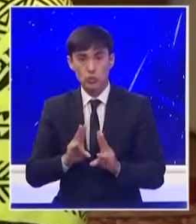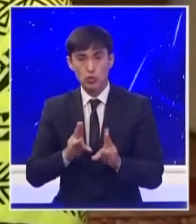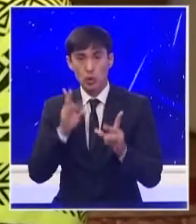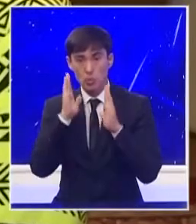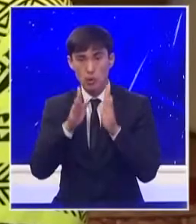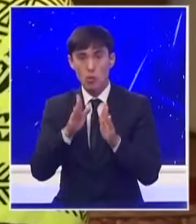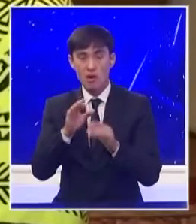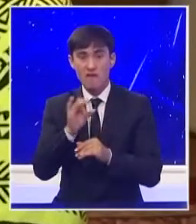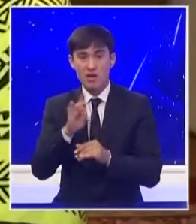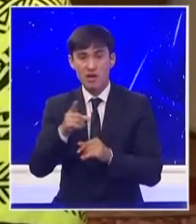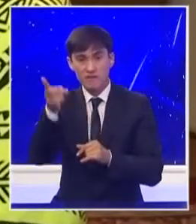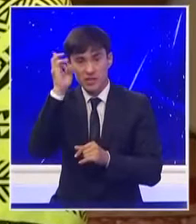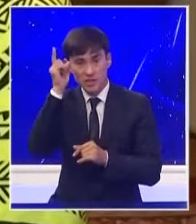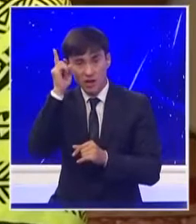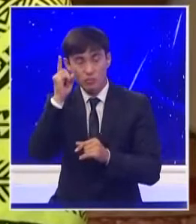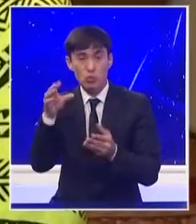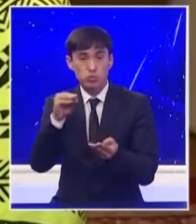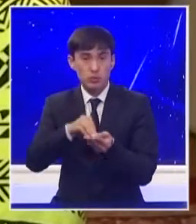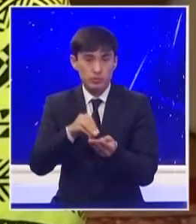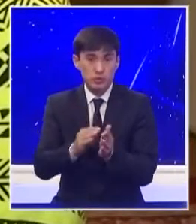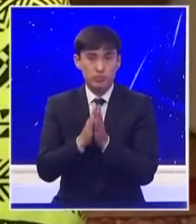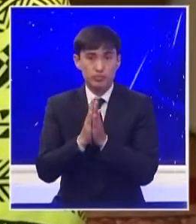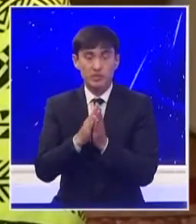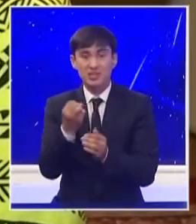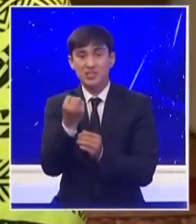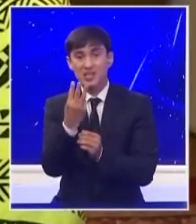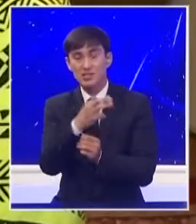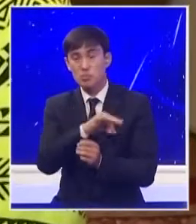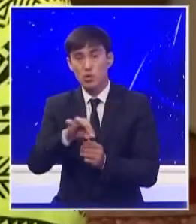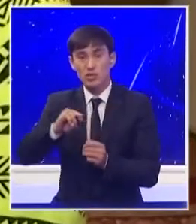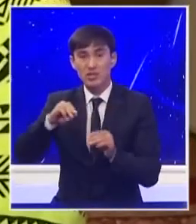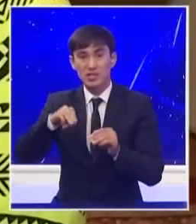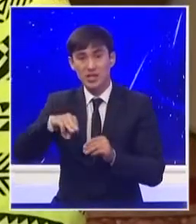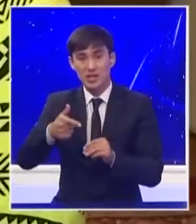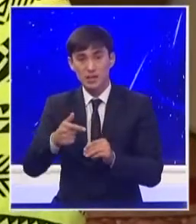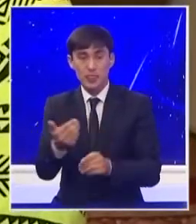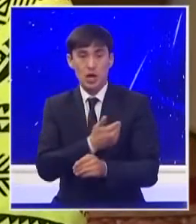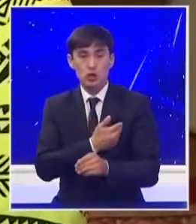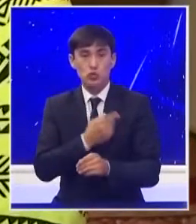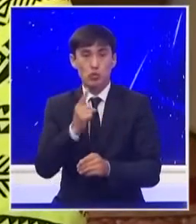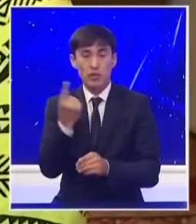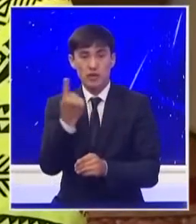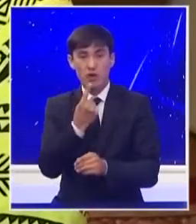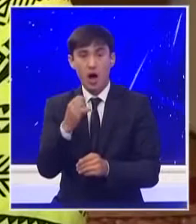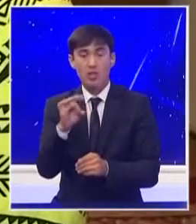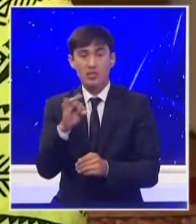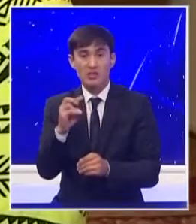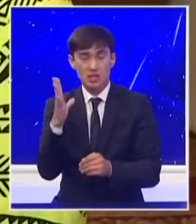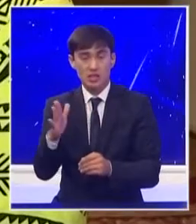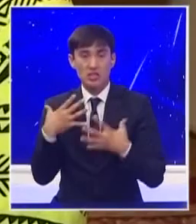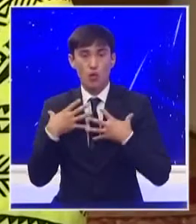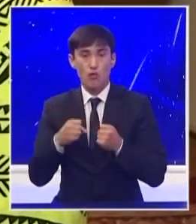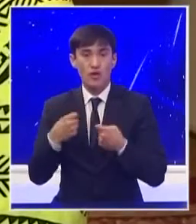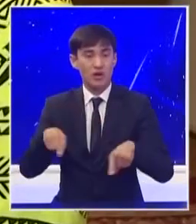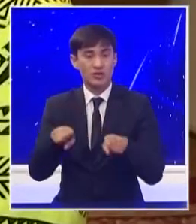в Инстаграм, чтобы собрать оставшиеся 13 миллионов тенге. Я хочу лишь одного, чтобы Алтынай стала здоровой и, как